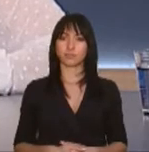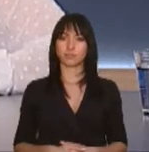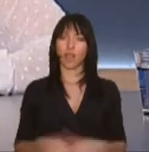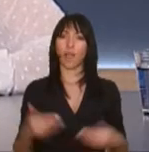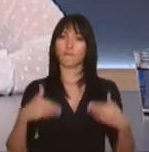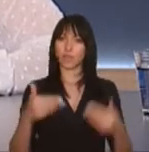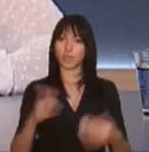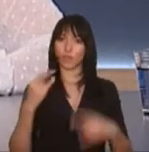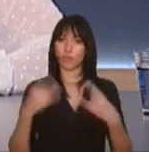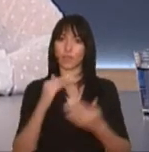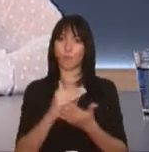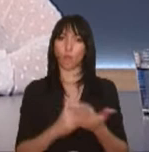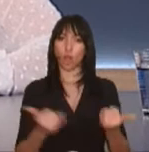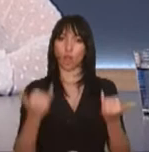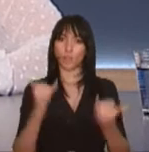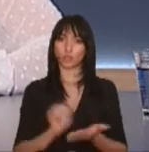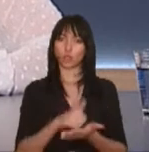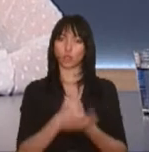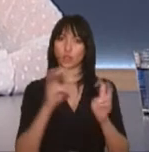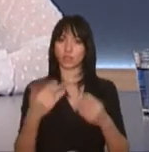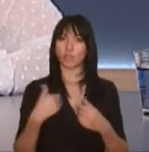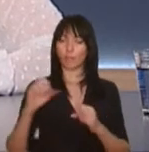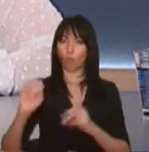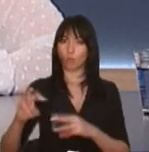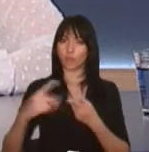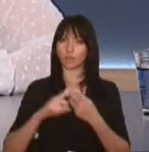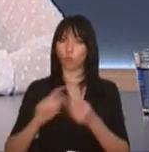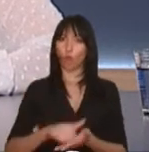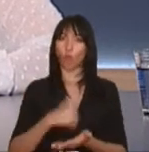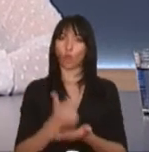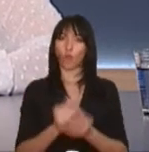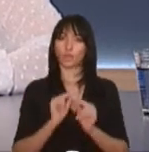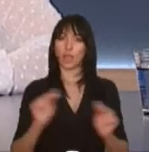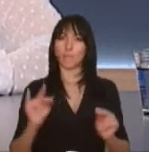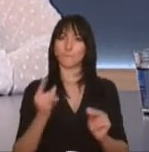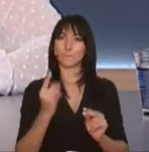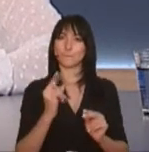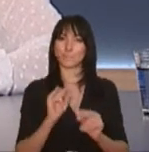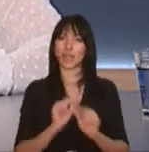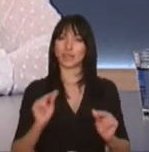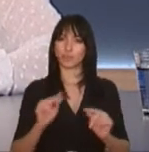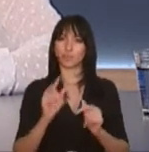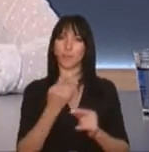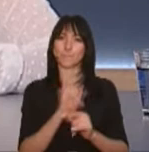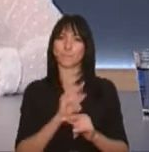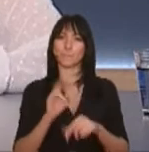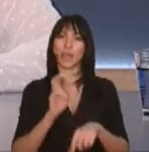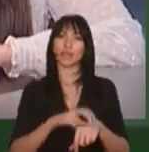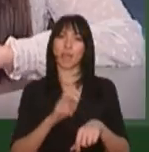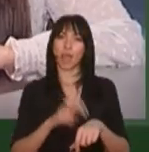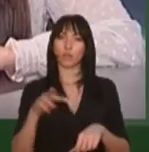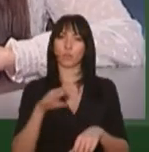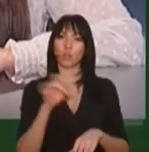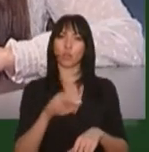Вітаю в ефірі. Програма «Сьогодні головне». З нами на онлайн-зв'язку головний педіатр Закарпаття Михайло Радь, з яким ми поговоримо про те, чому